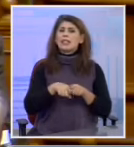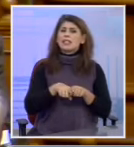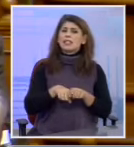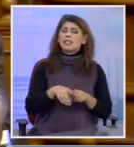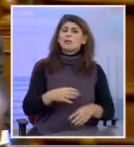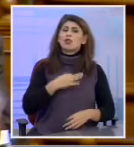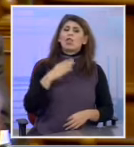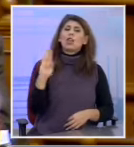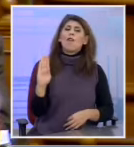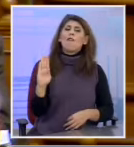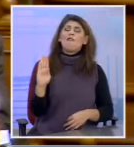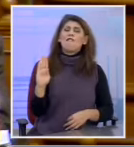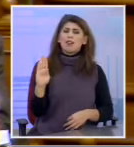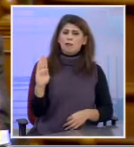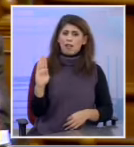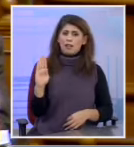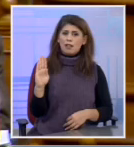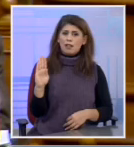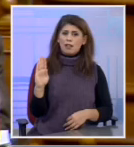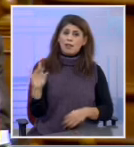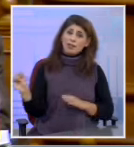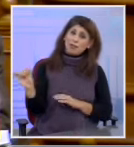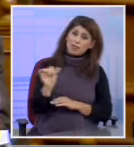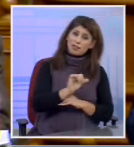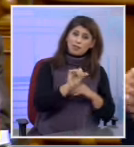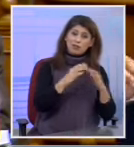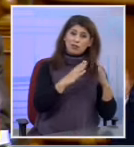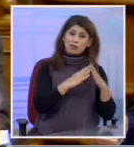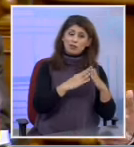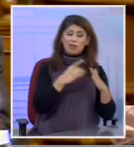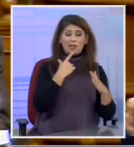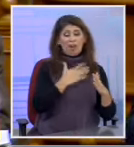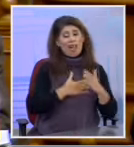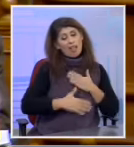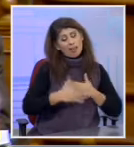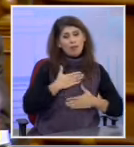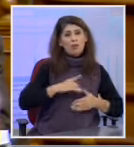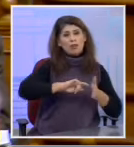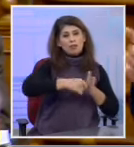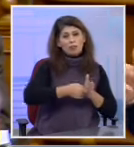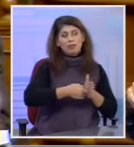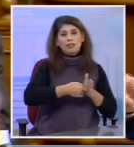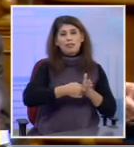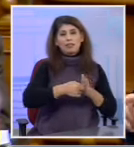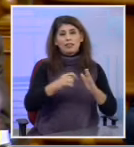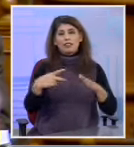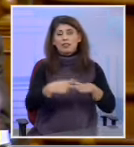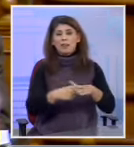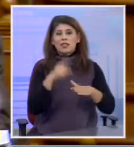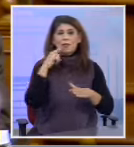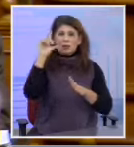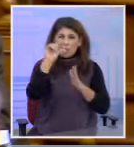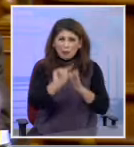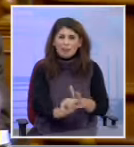κύριο Βαρουφάκη, που γύρισε, λέει, το βράδυ σπίτι και είπε: «Αγάπη μου, έκλεισα τις τράπεζες». Από το «Συρρίκνωσα τα παιδιά», φαντάζομαι, το